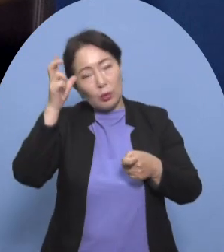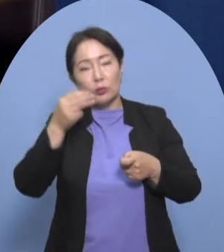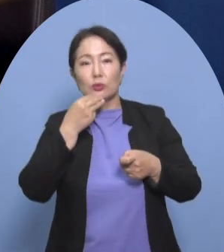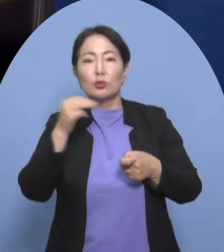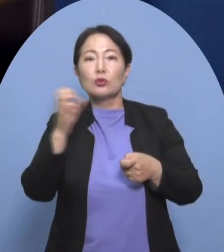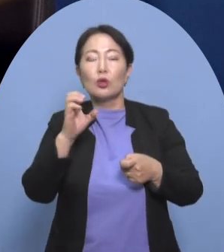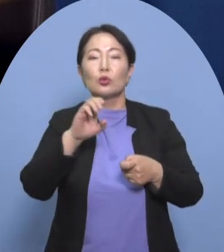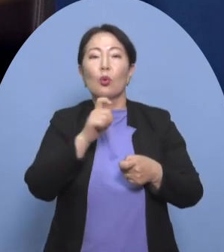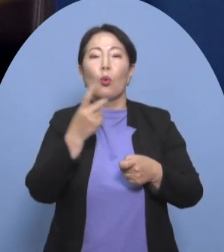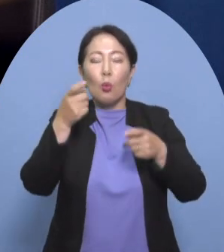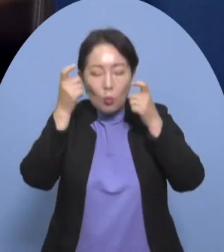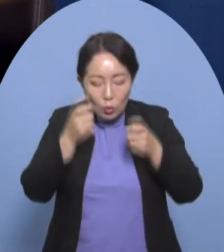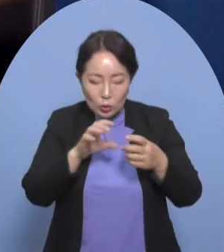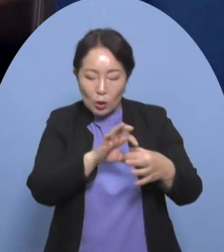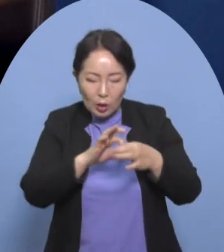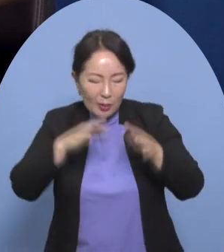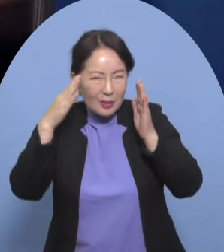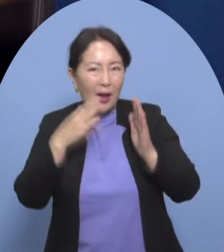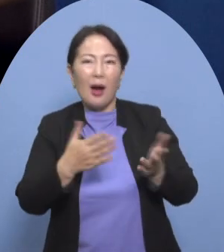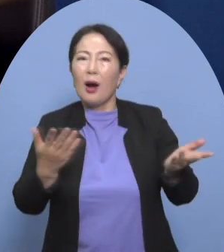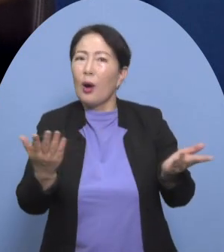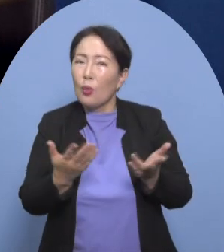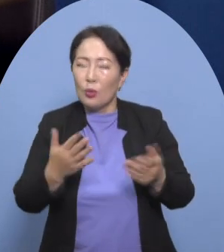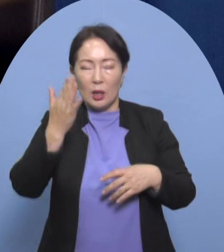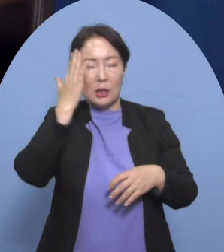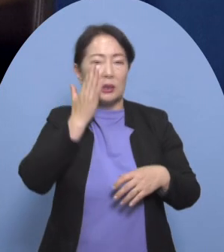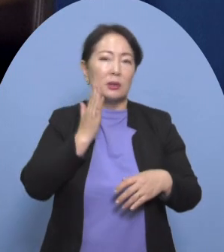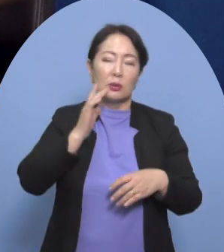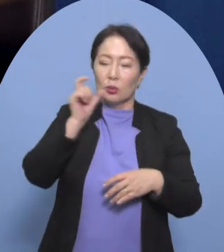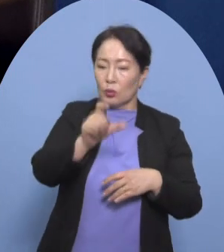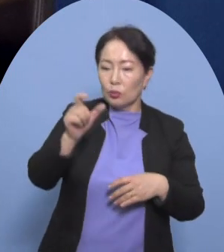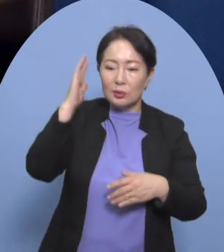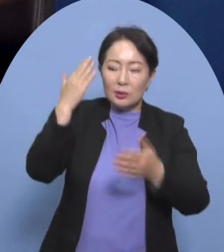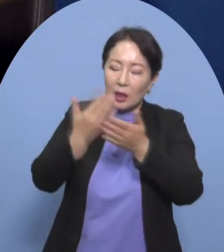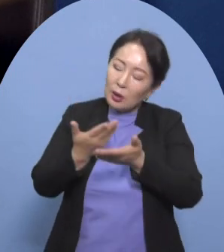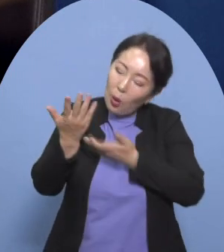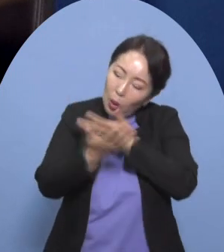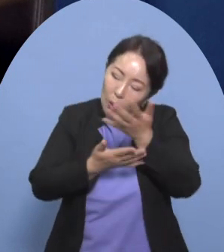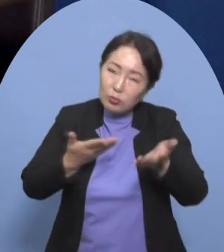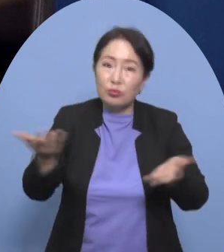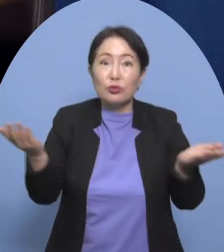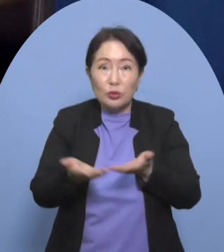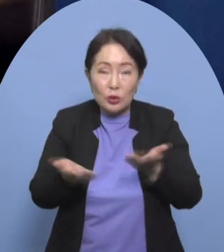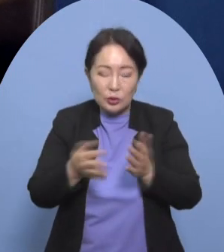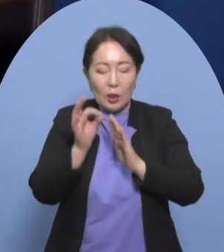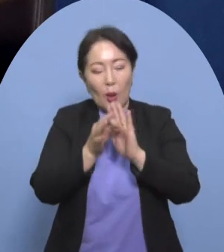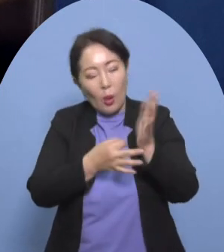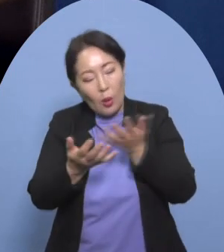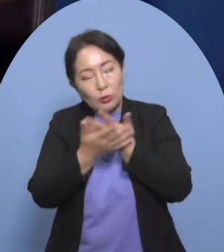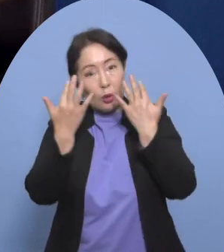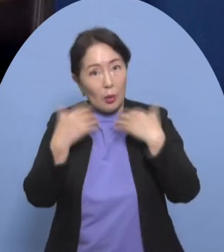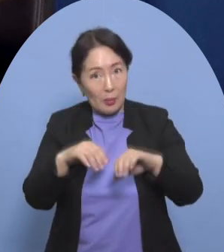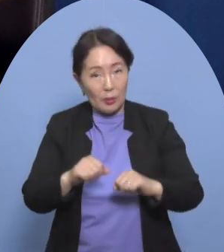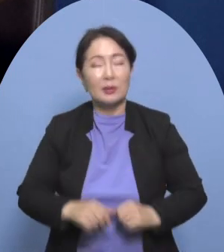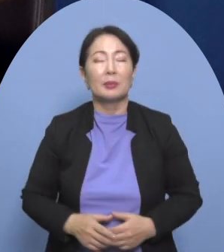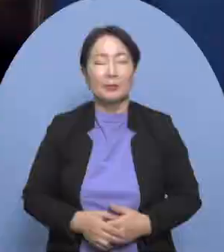шударга ёсны үзэл гих мэт анхаарал зогсох асуудлын хүрээнд эцэг эхчүүдтэй харилцсан сандын үн солилцож одоо